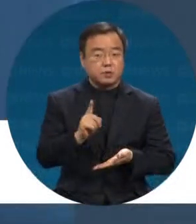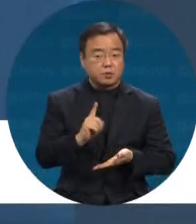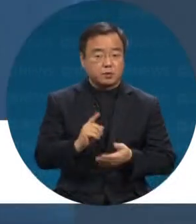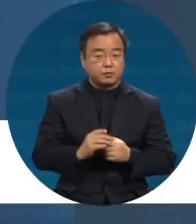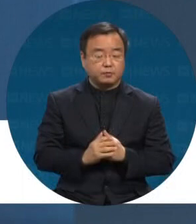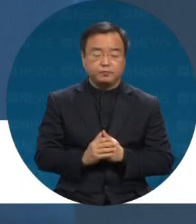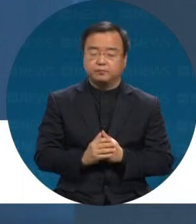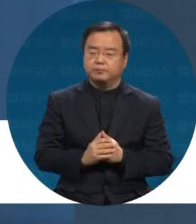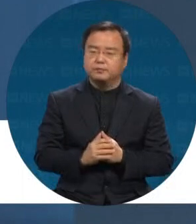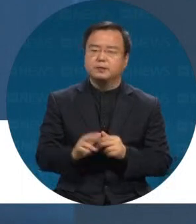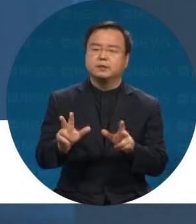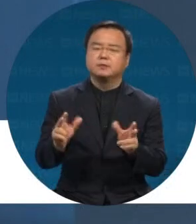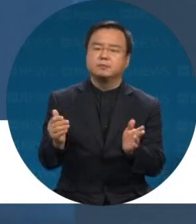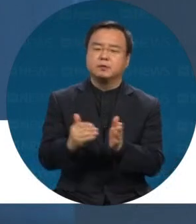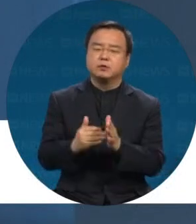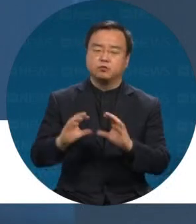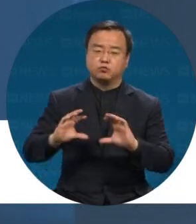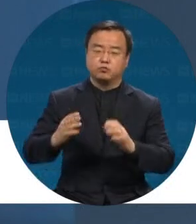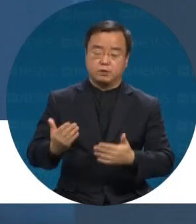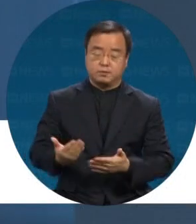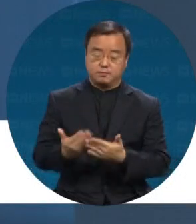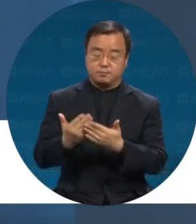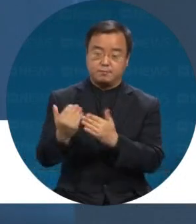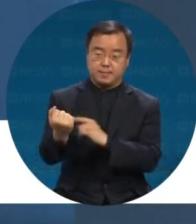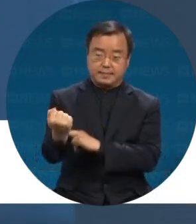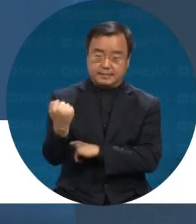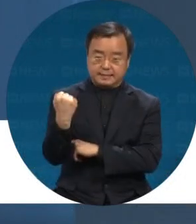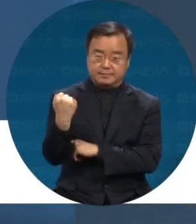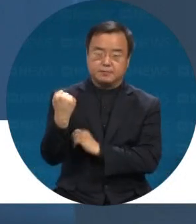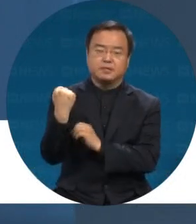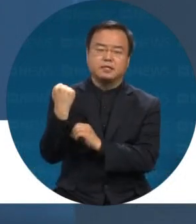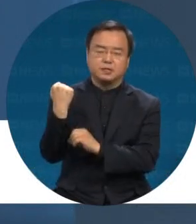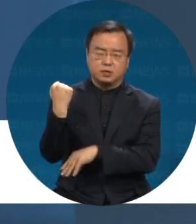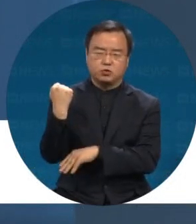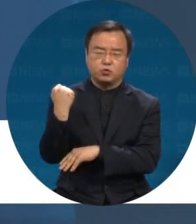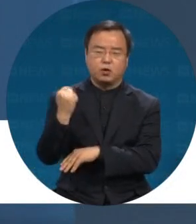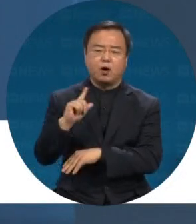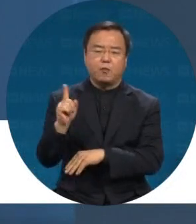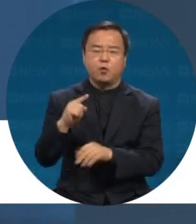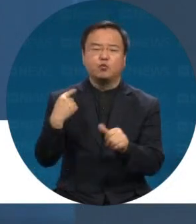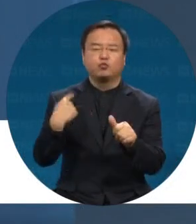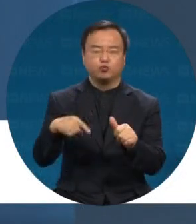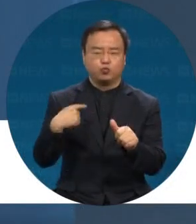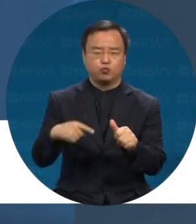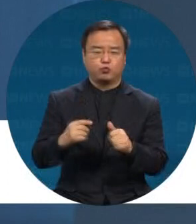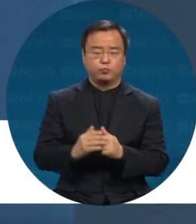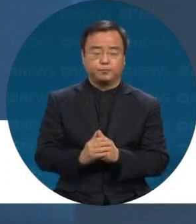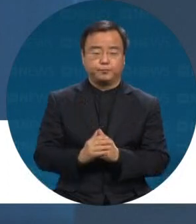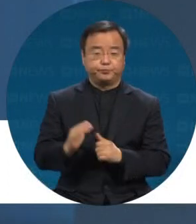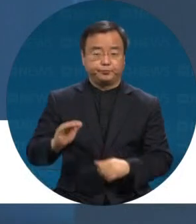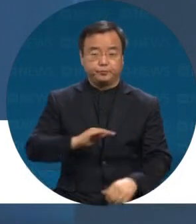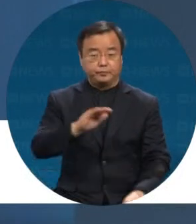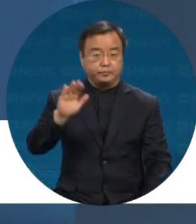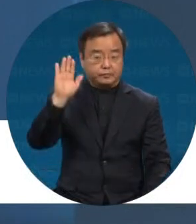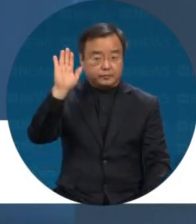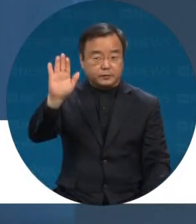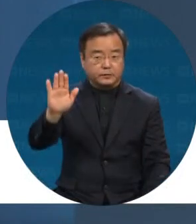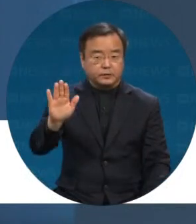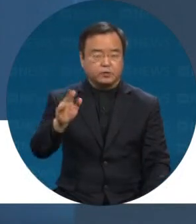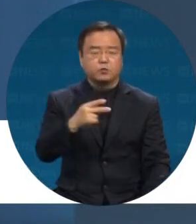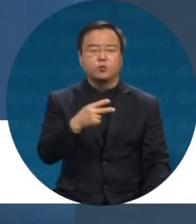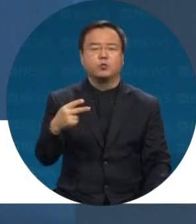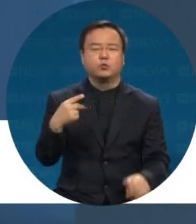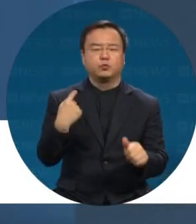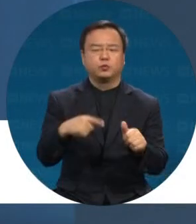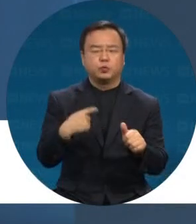그동안 우리 국가발전에 원동력이 교육이었다 생각이 되고요 또 우리 미래도 교육에 달려 있습니다 그래서 어떤